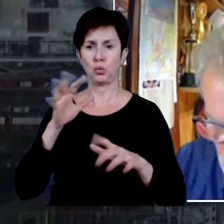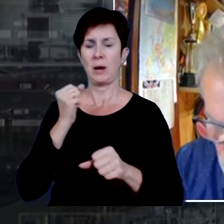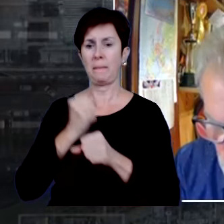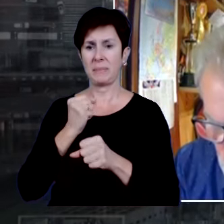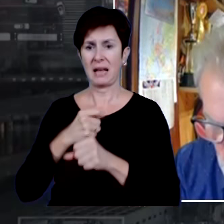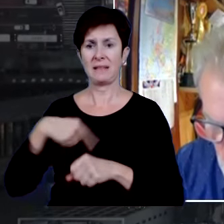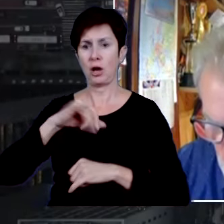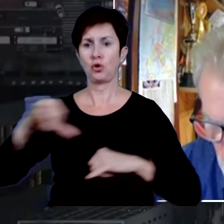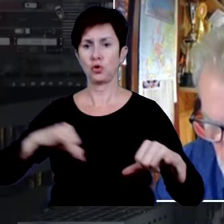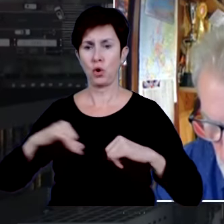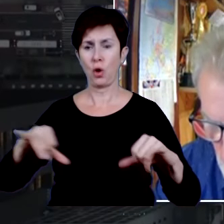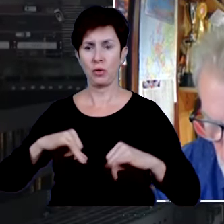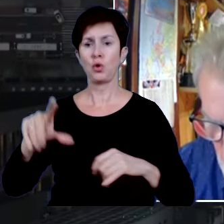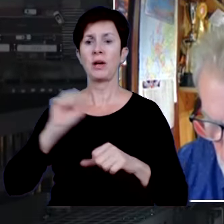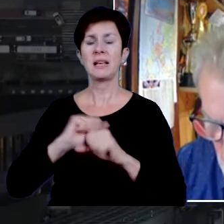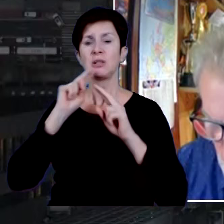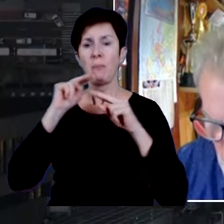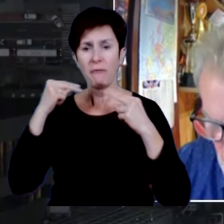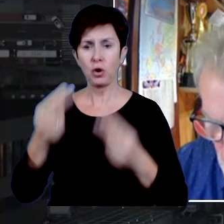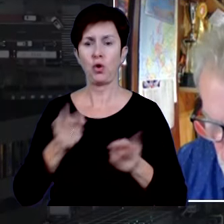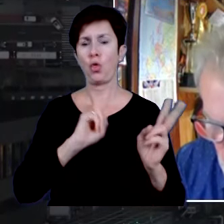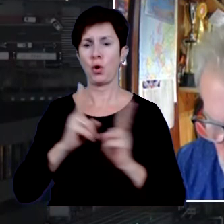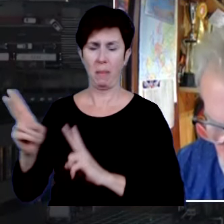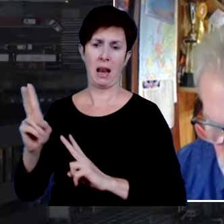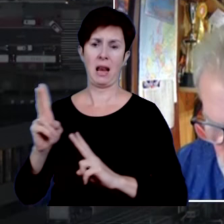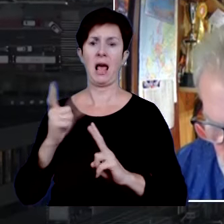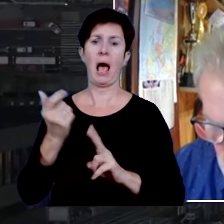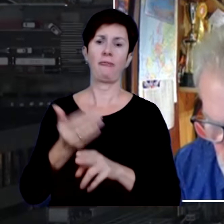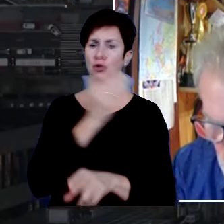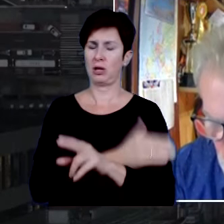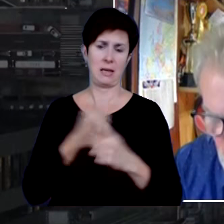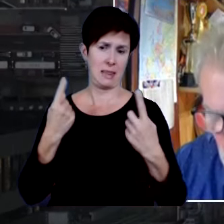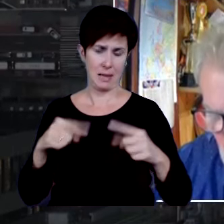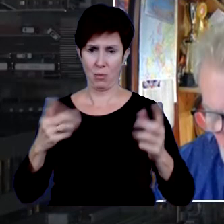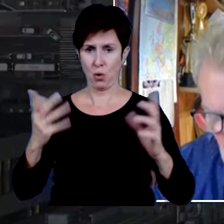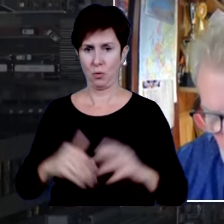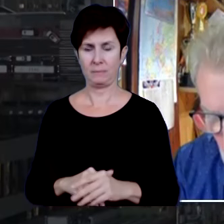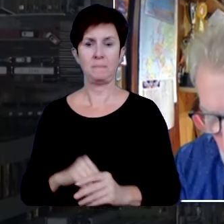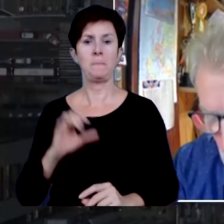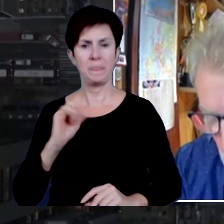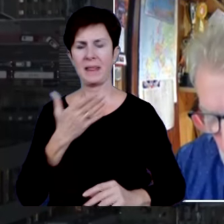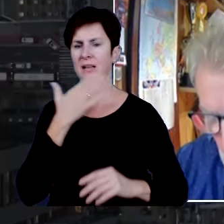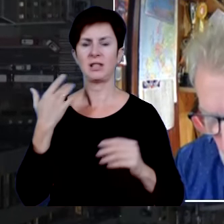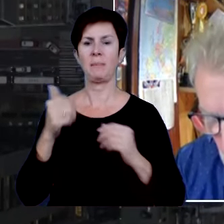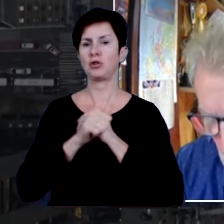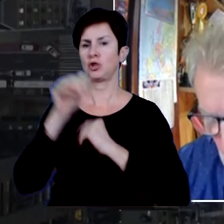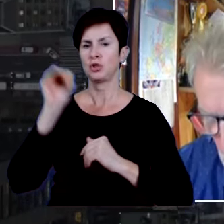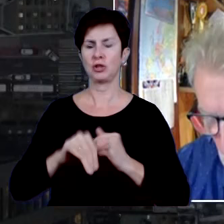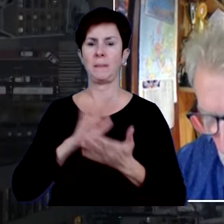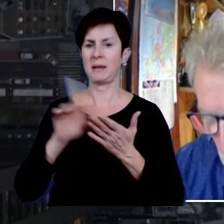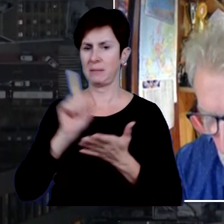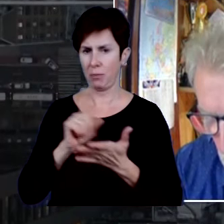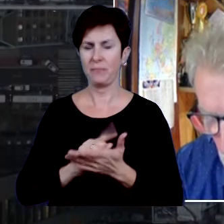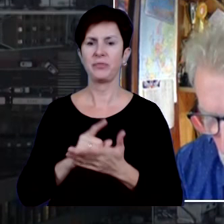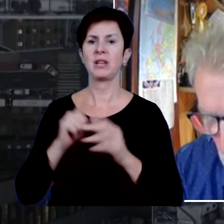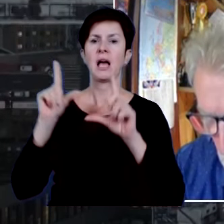jest przywracanie normalnej struktury państwa, która była zachwiana przez te 8 lat. No tak, nie mamy kwoty wolnej 60 tysięcy, nie mamy zryczałtowanej